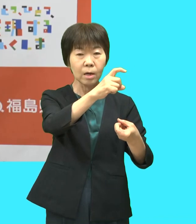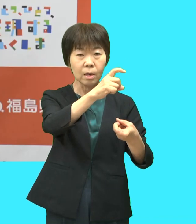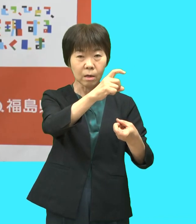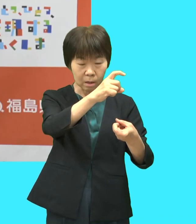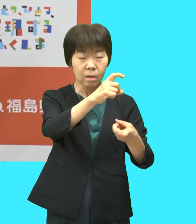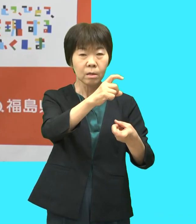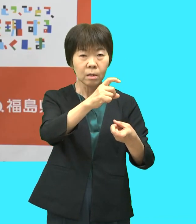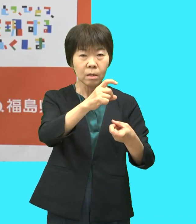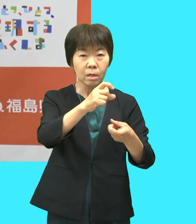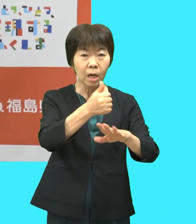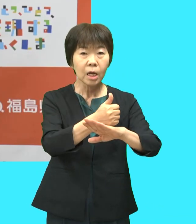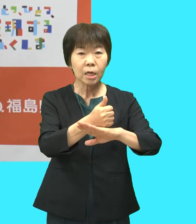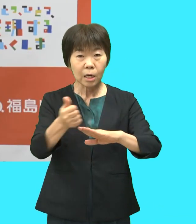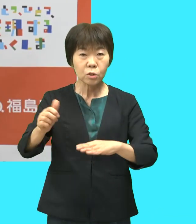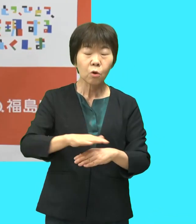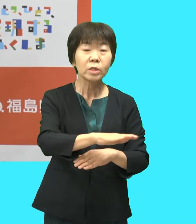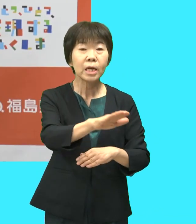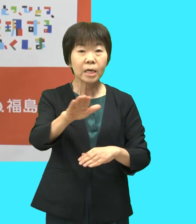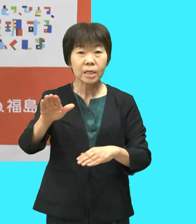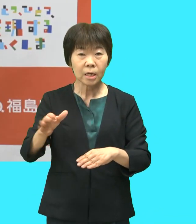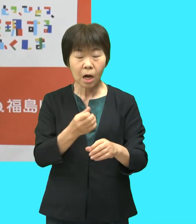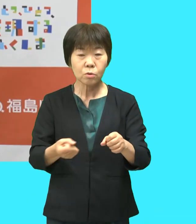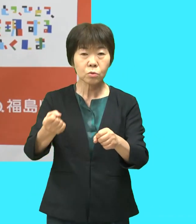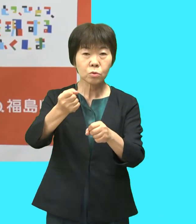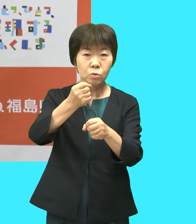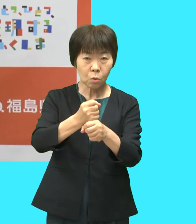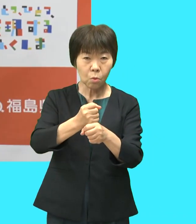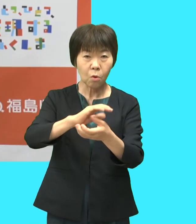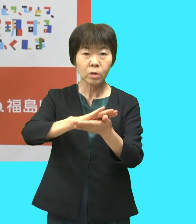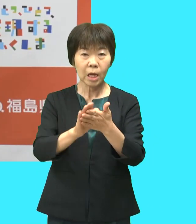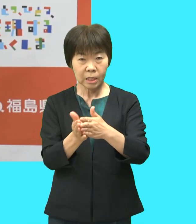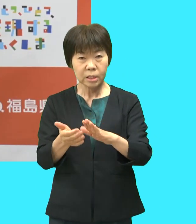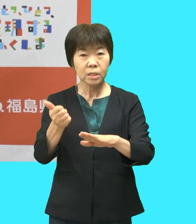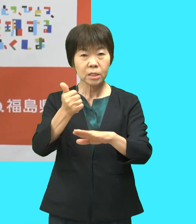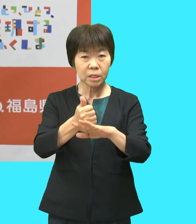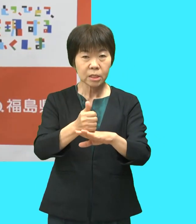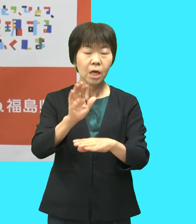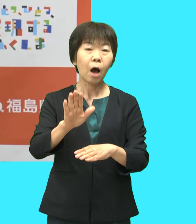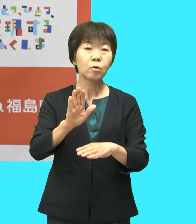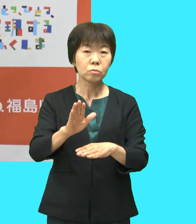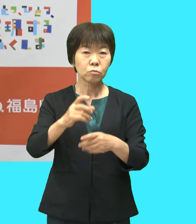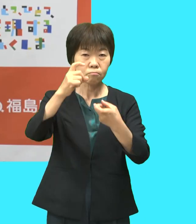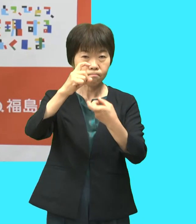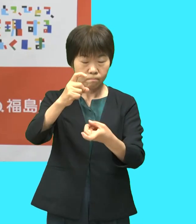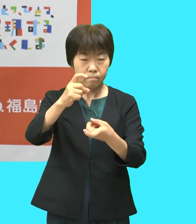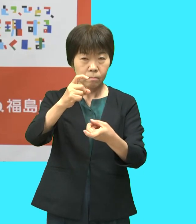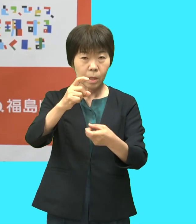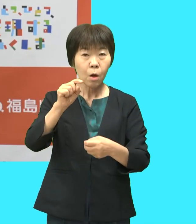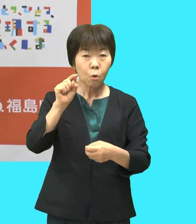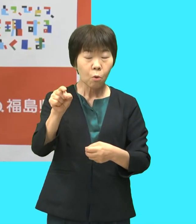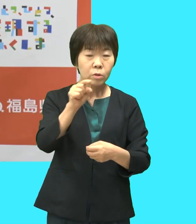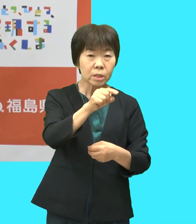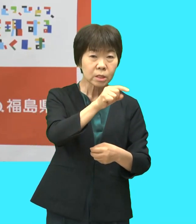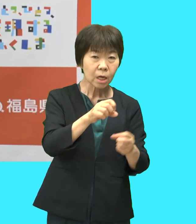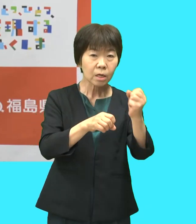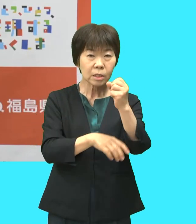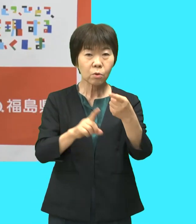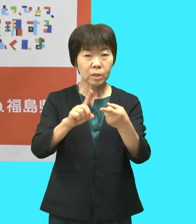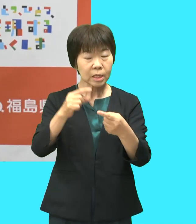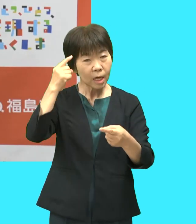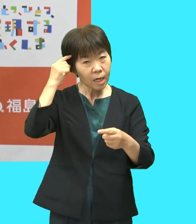あるいは閣僚全員が復興大臣である、こうした基本的な考え方を継承